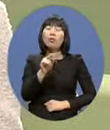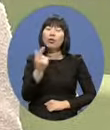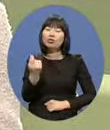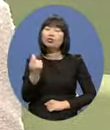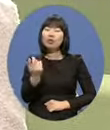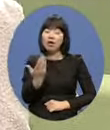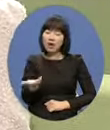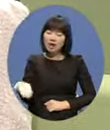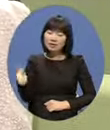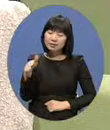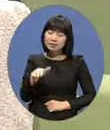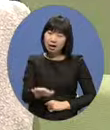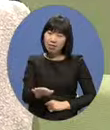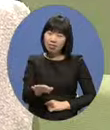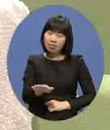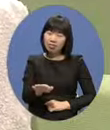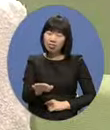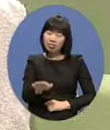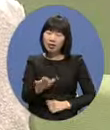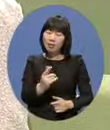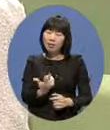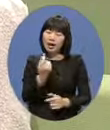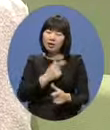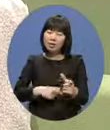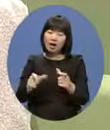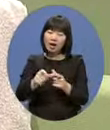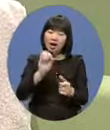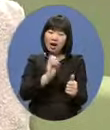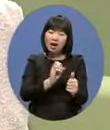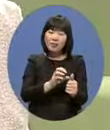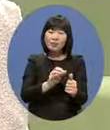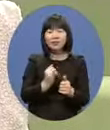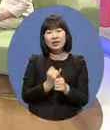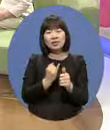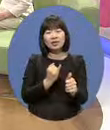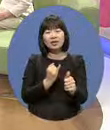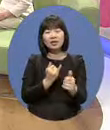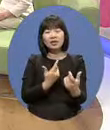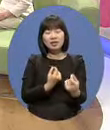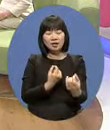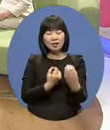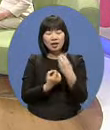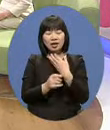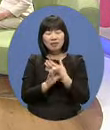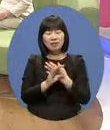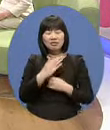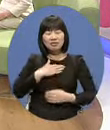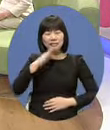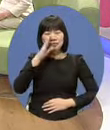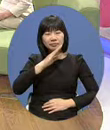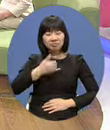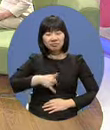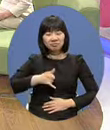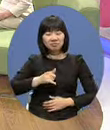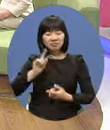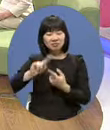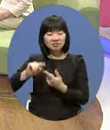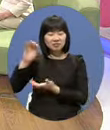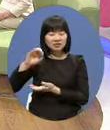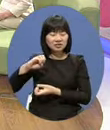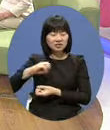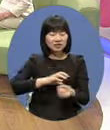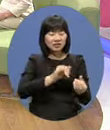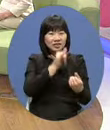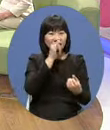하지만 바로 붙이는 거런 우 남편 남편이 우리들한테 하면 그렇게 기분 나쁜데 우리가 또 애들한테 하고 있었거든 이럴 때 보면에 한